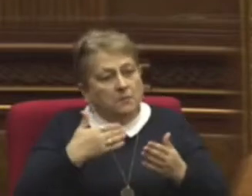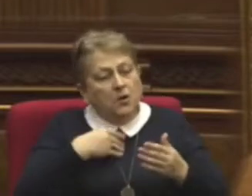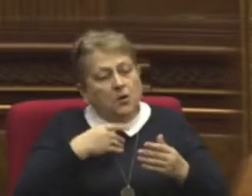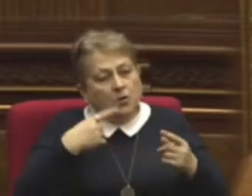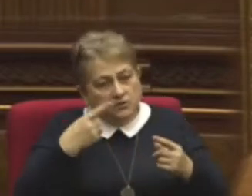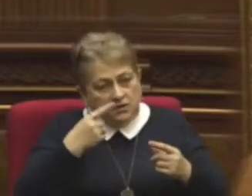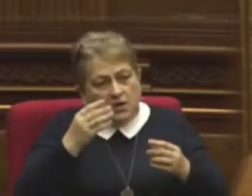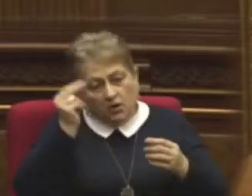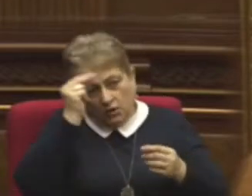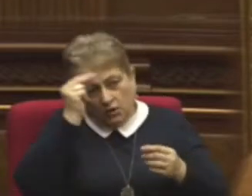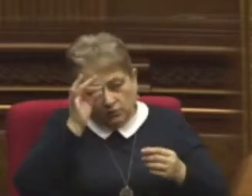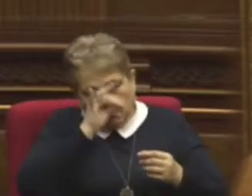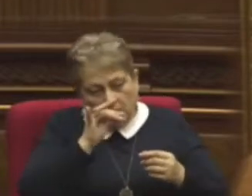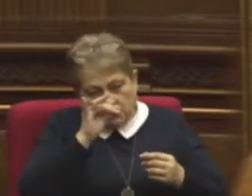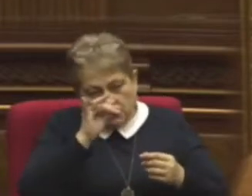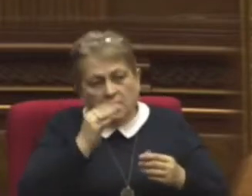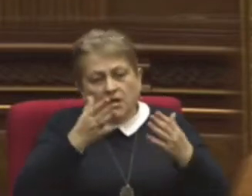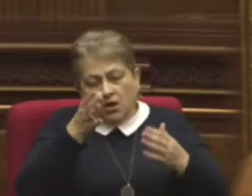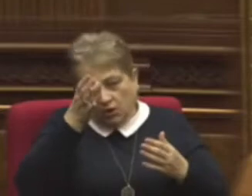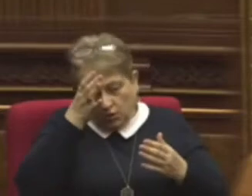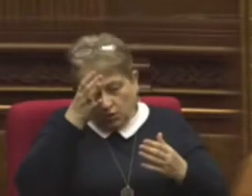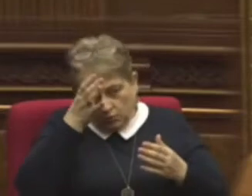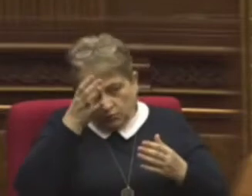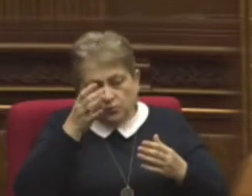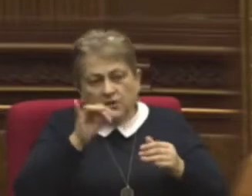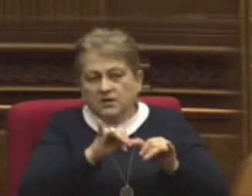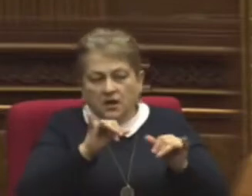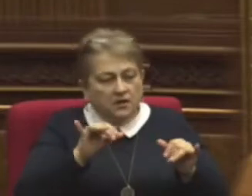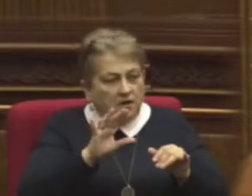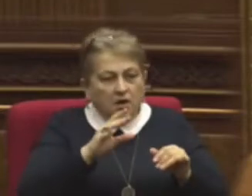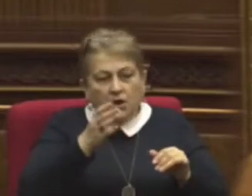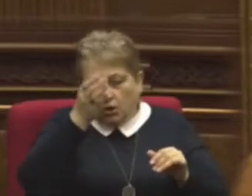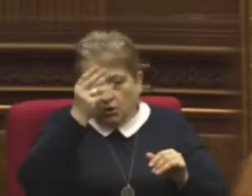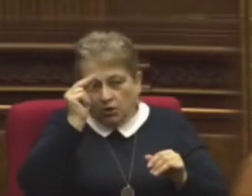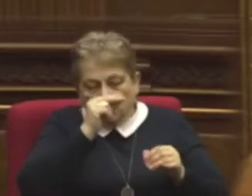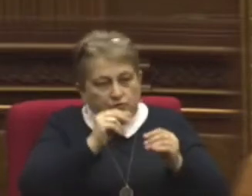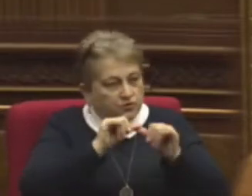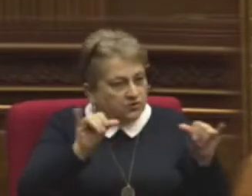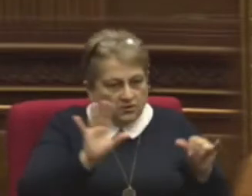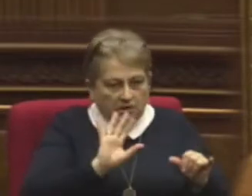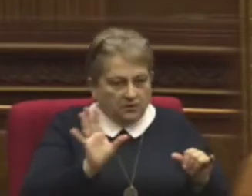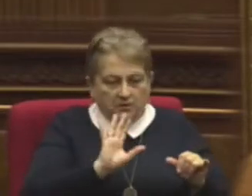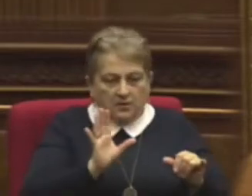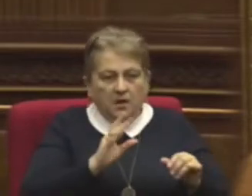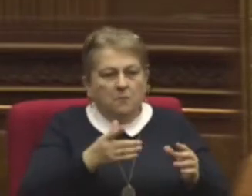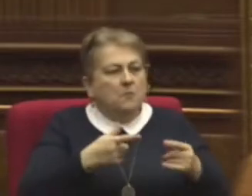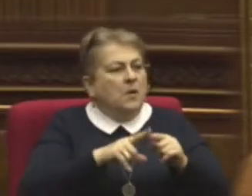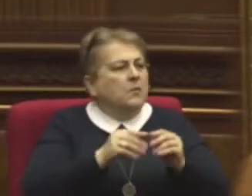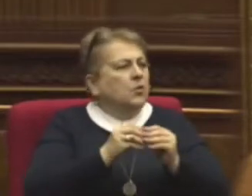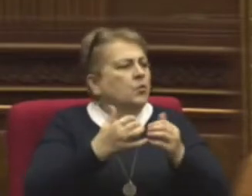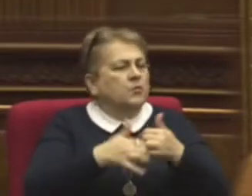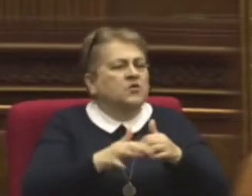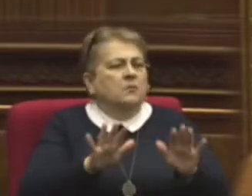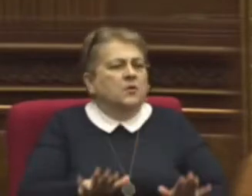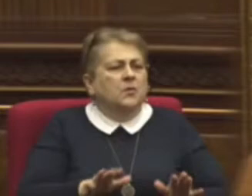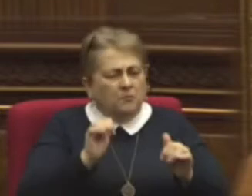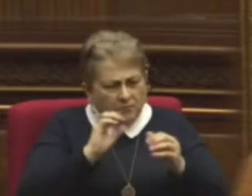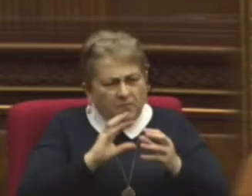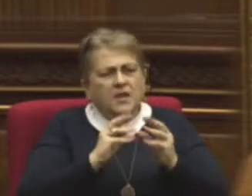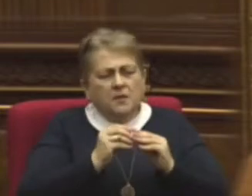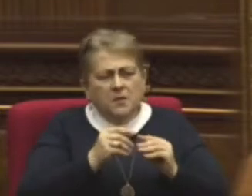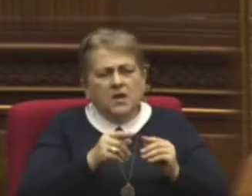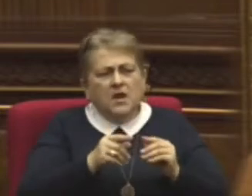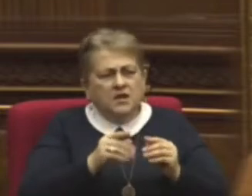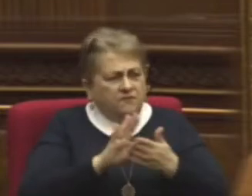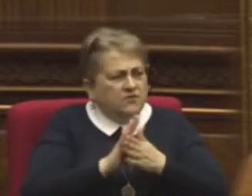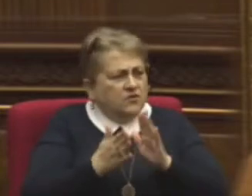մենք խոսեցինք կրթության մասին, սակայն եթե գիտությունը Հայաստանում չզարգանա, չի զարգանա կրթությունը, եւ մենք կմնանք էլի այսպիսի միջակ վիճակում, եւ ընդհանրապես ասեմ,